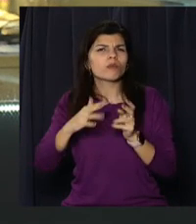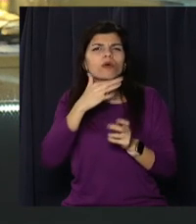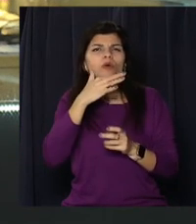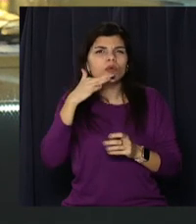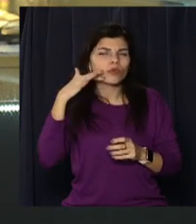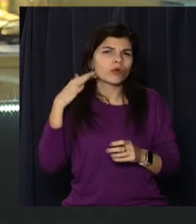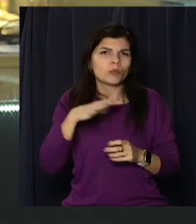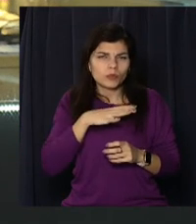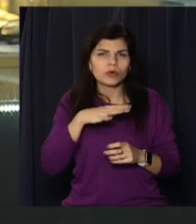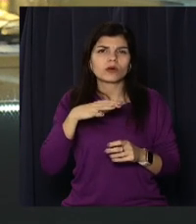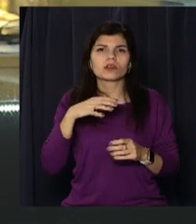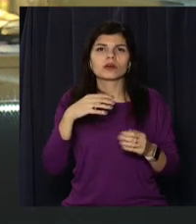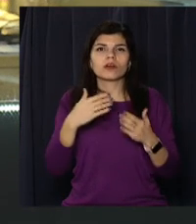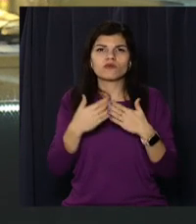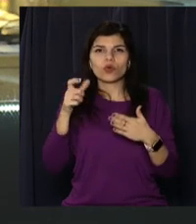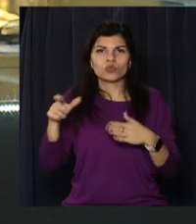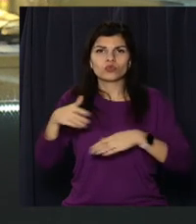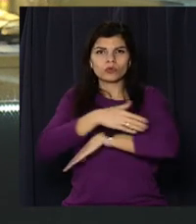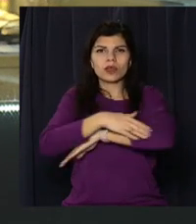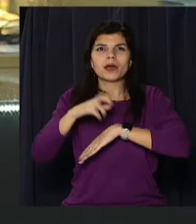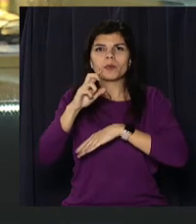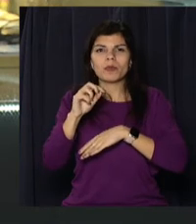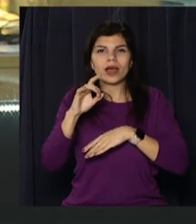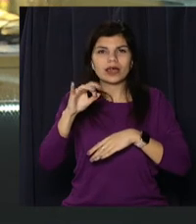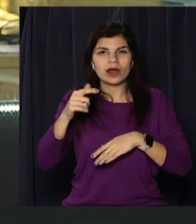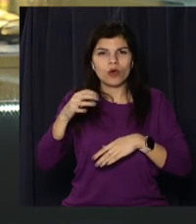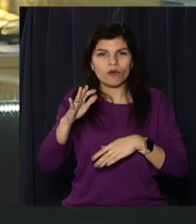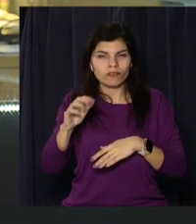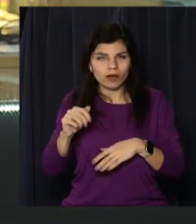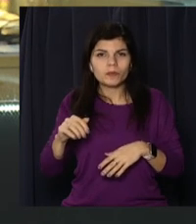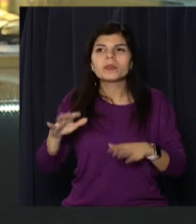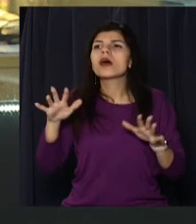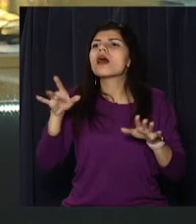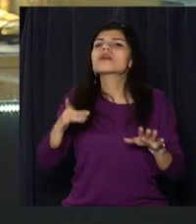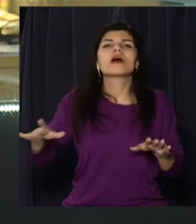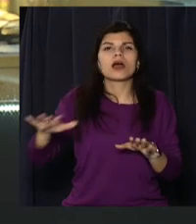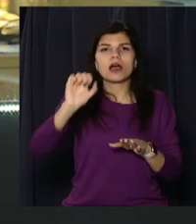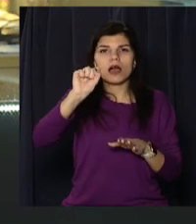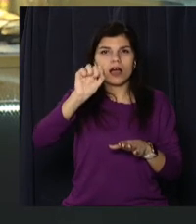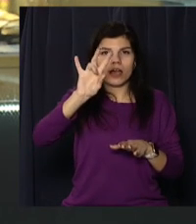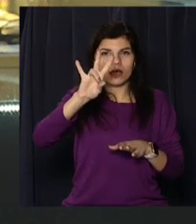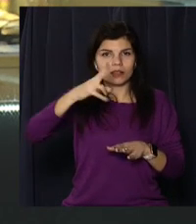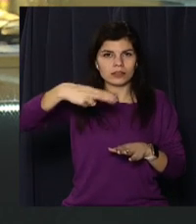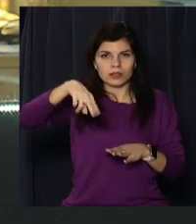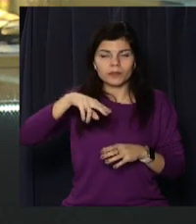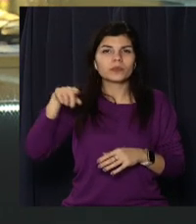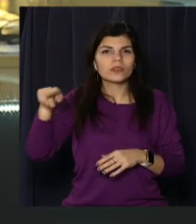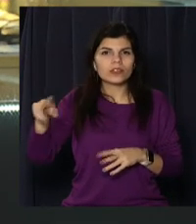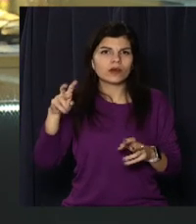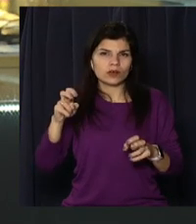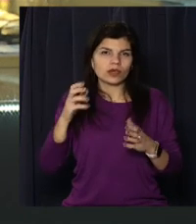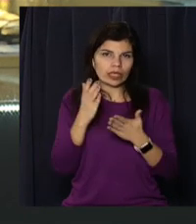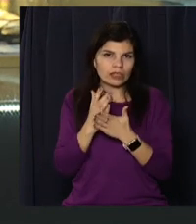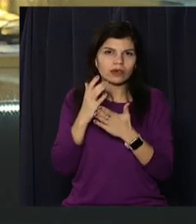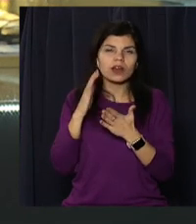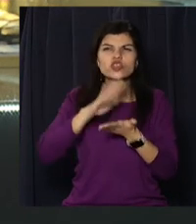не дійшла до мерії від мешканців вулиці Берегової, що в Айнде-районі. Причина утворення сміттєзвалищ – так звані чорні перевізники,